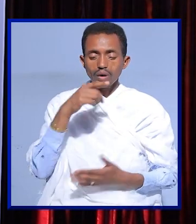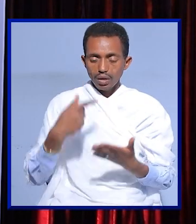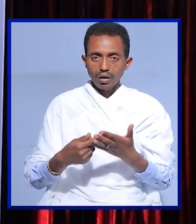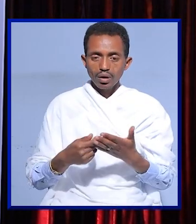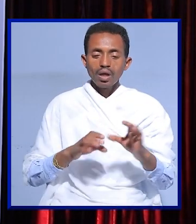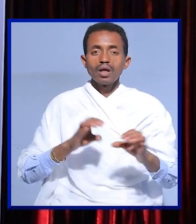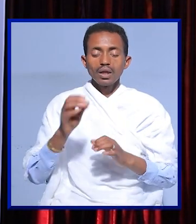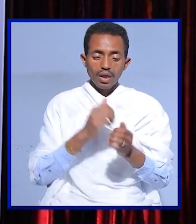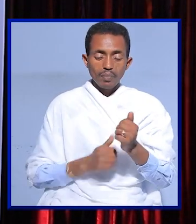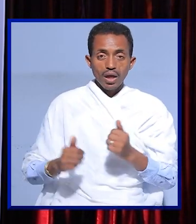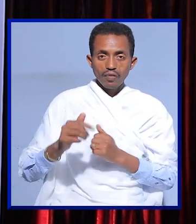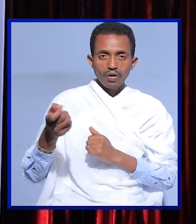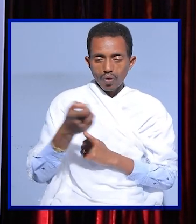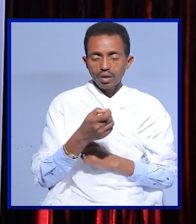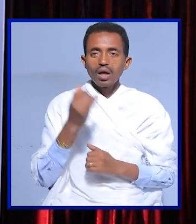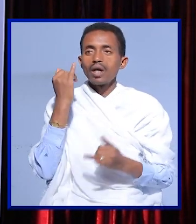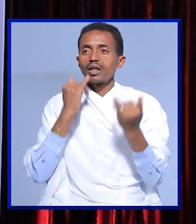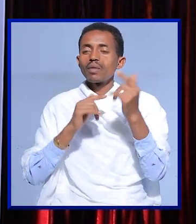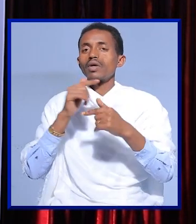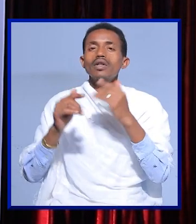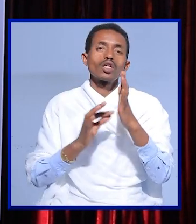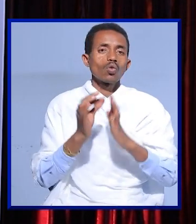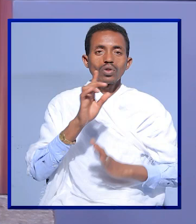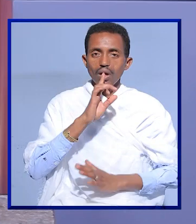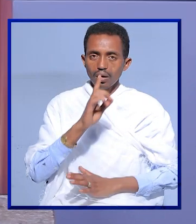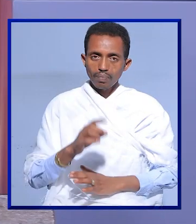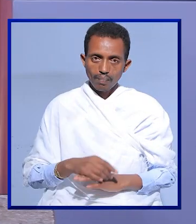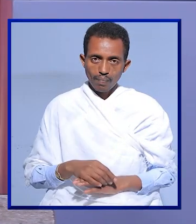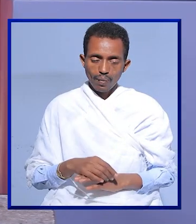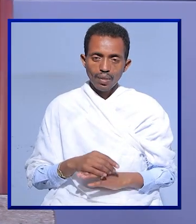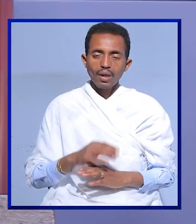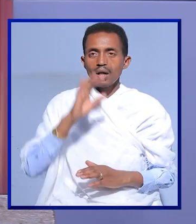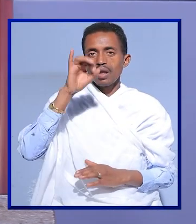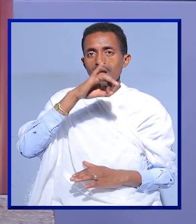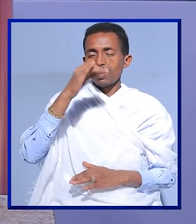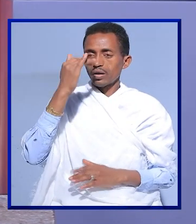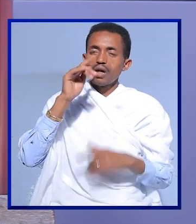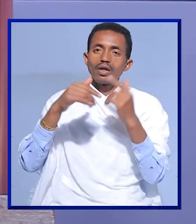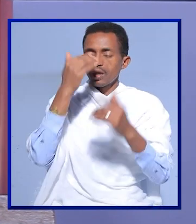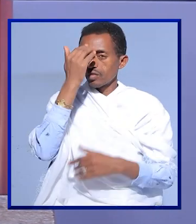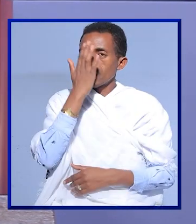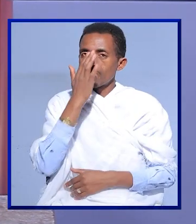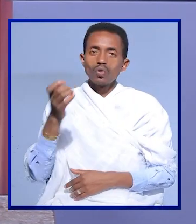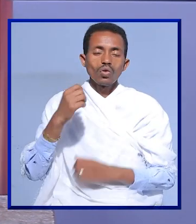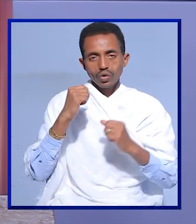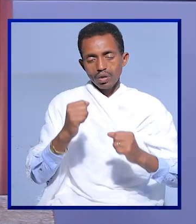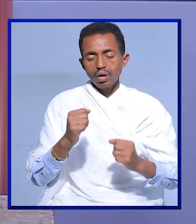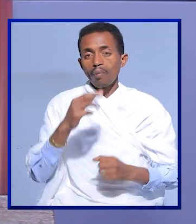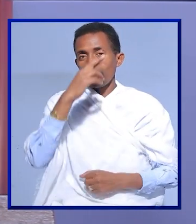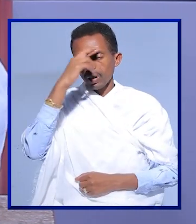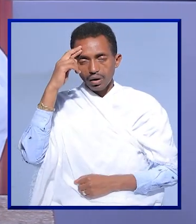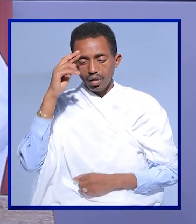ይህንን አድርገን ካሳለፍነው ኢየሩሳሌም እንደህልን ይቆጠርልና ላሊበላ ሄደን እንሳለምን ይቆጠርልና